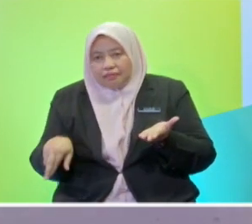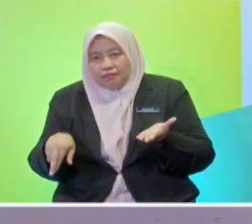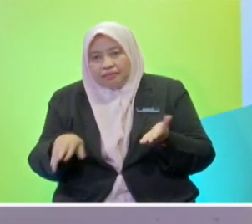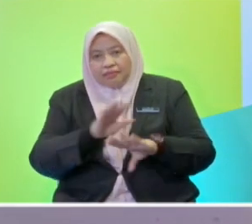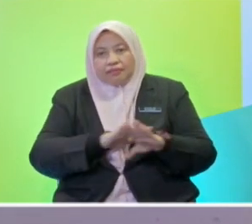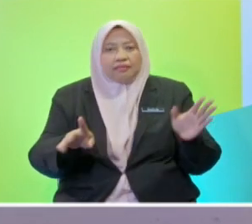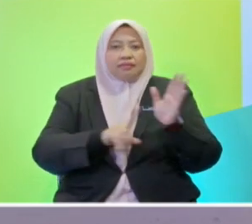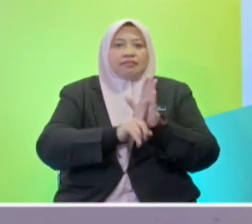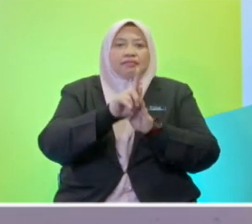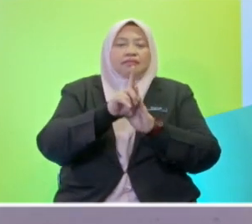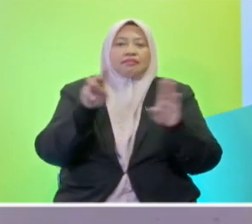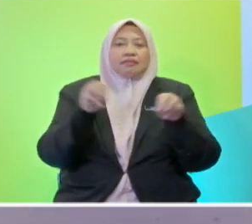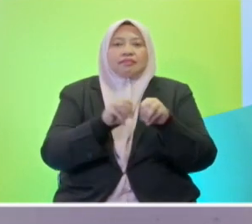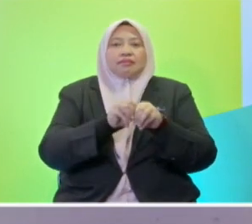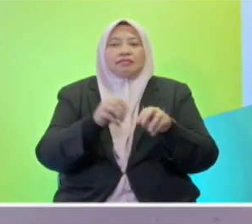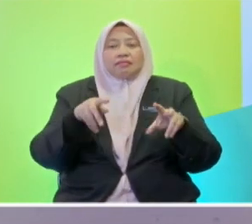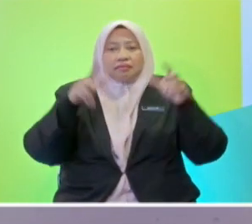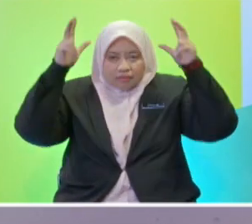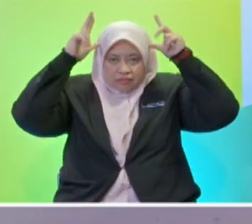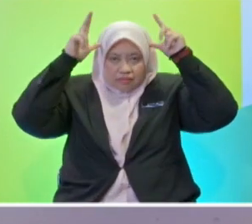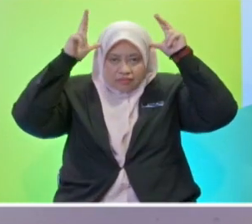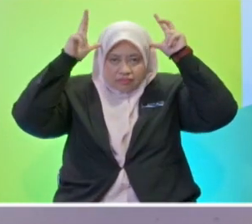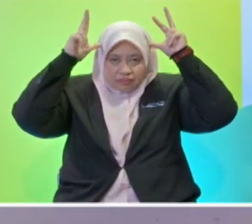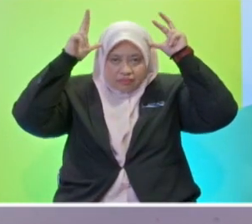jadi tak tinggi macam kuda yang biasa